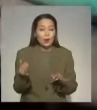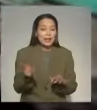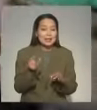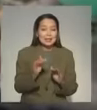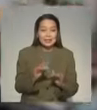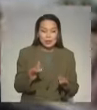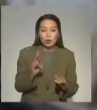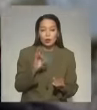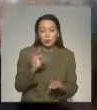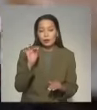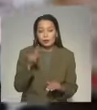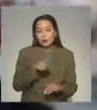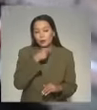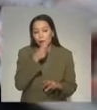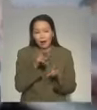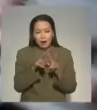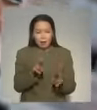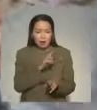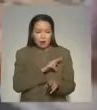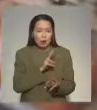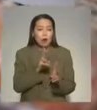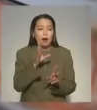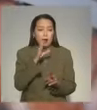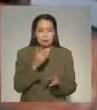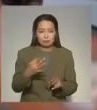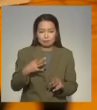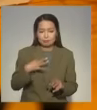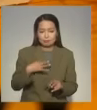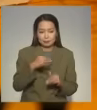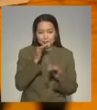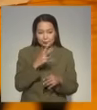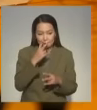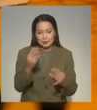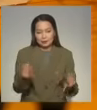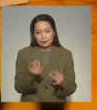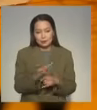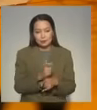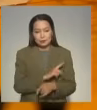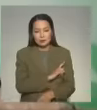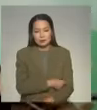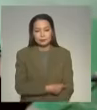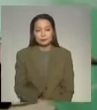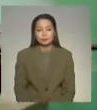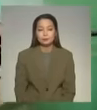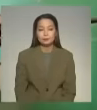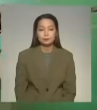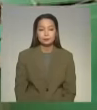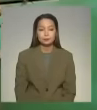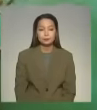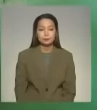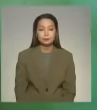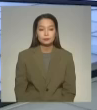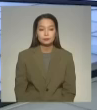такая тонкая и точная работа навряд ли кого-то оставит равнодушным. Анастасия Дроняк, Евгений Мутыль, Астана Таймс,